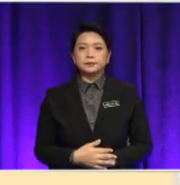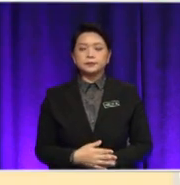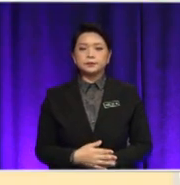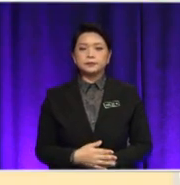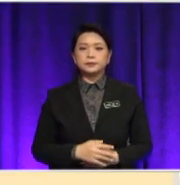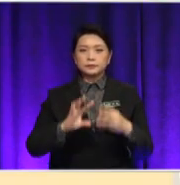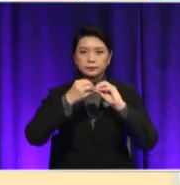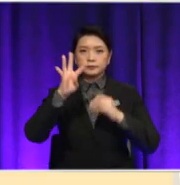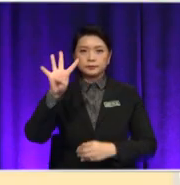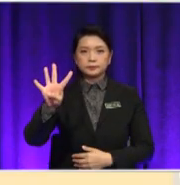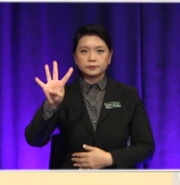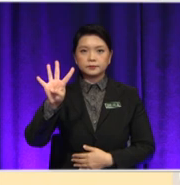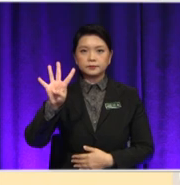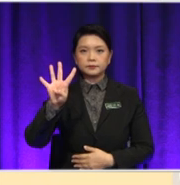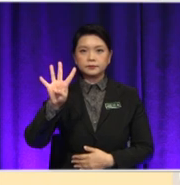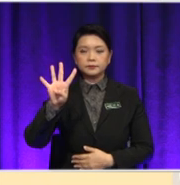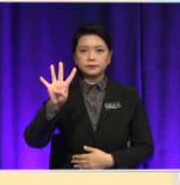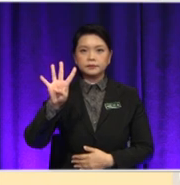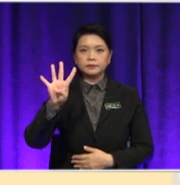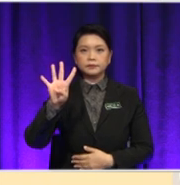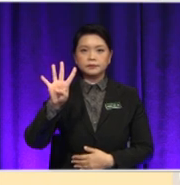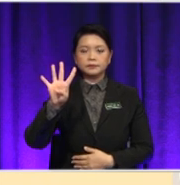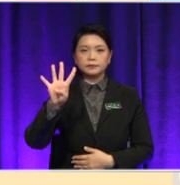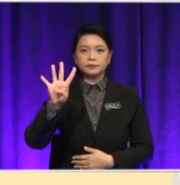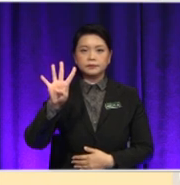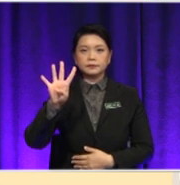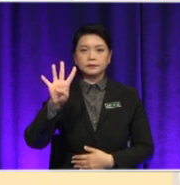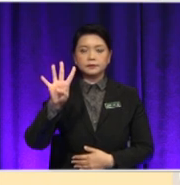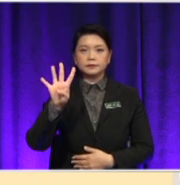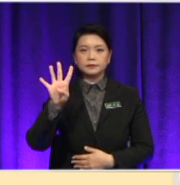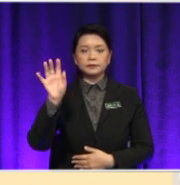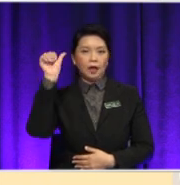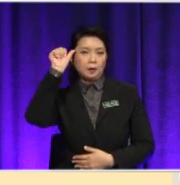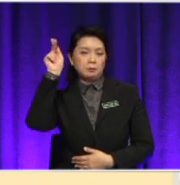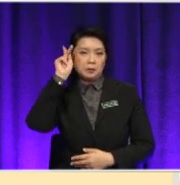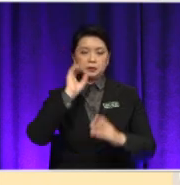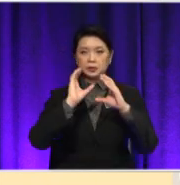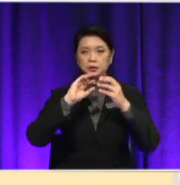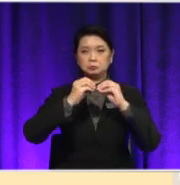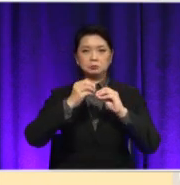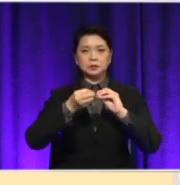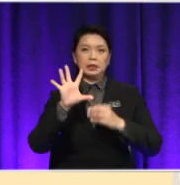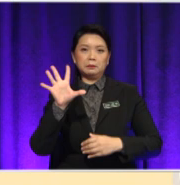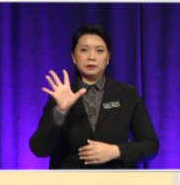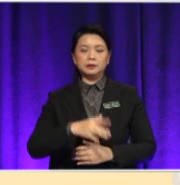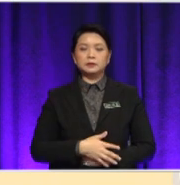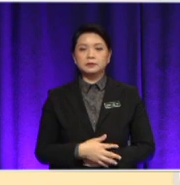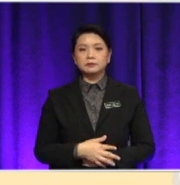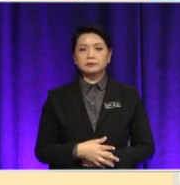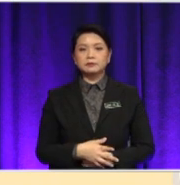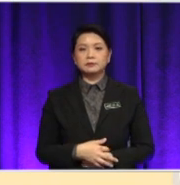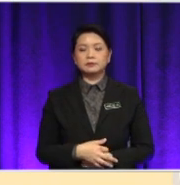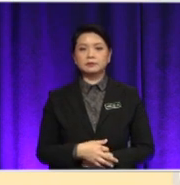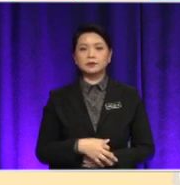Nombor empat, cikgu. Ya ke ni? Saya rasa nombor lima lah, cikgu. Nombor lima kan? Sepatutnya ada sebelah lagi. Okey, dia kata